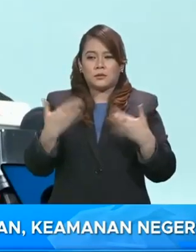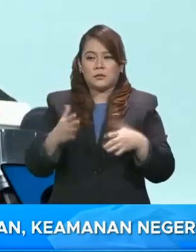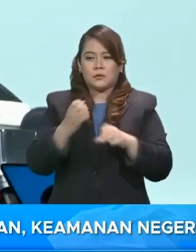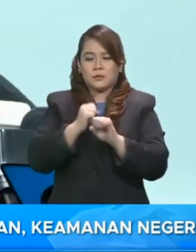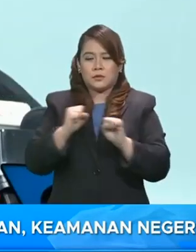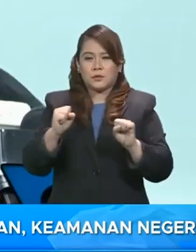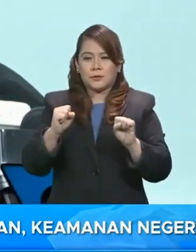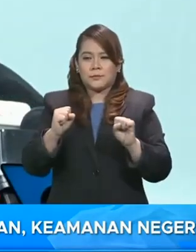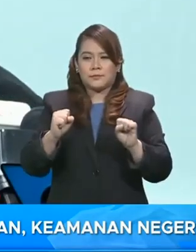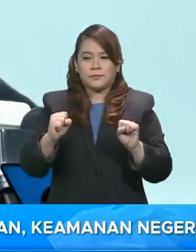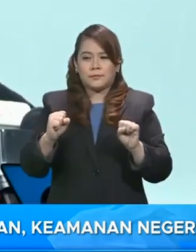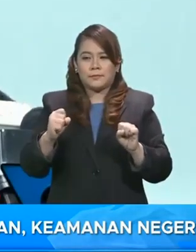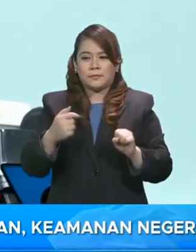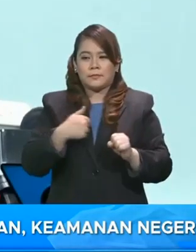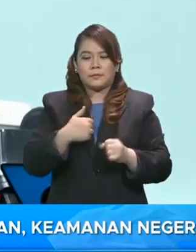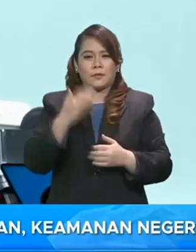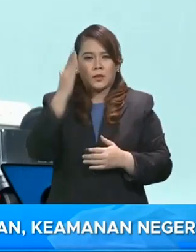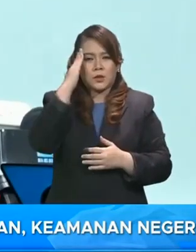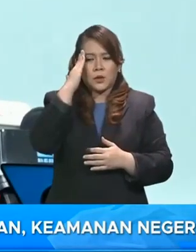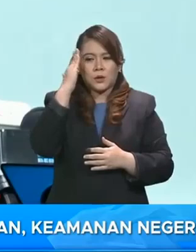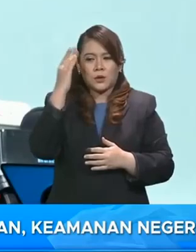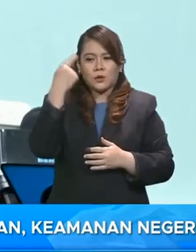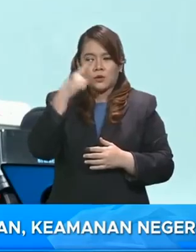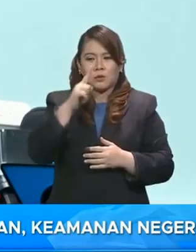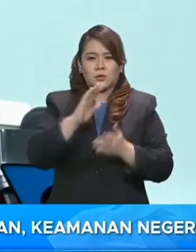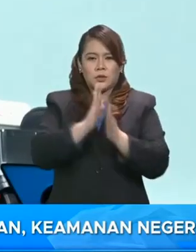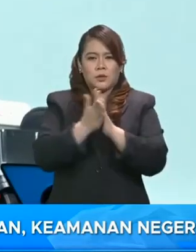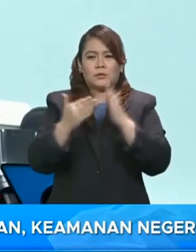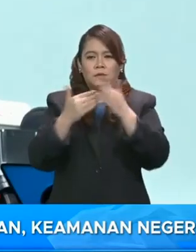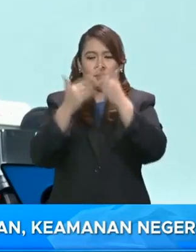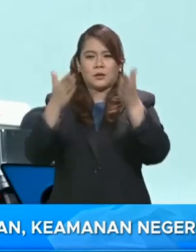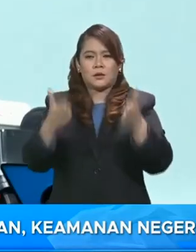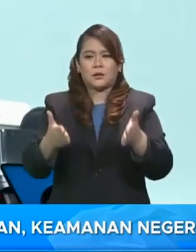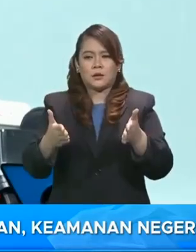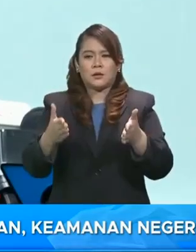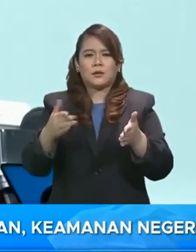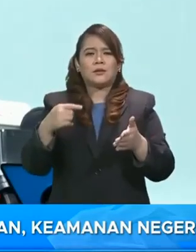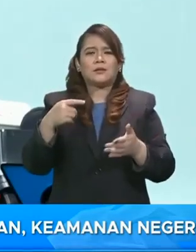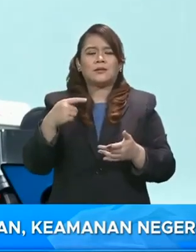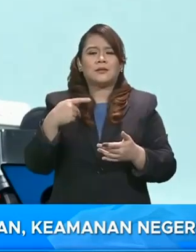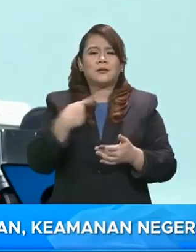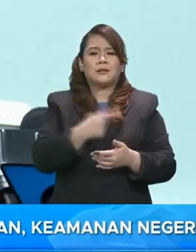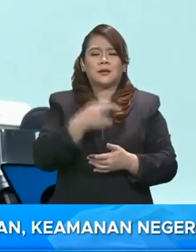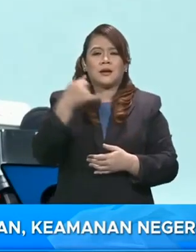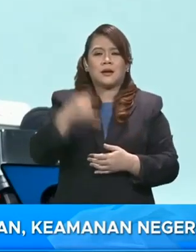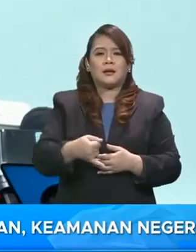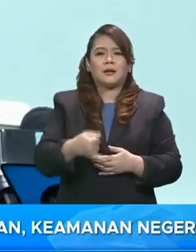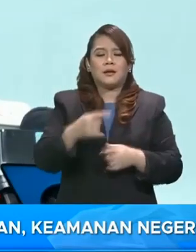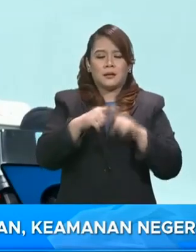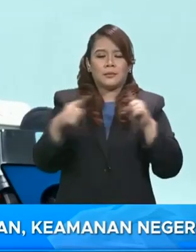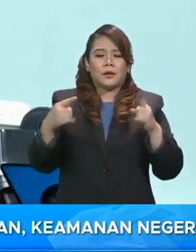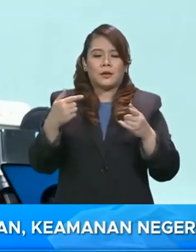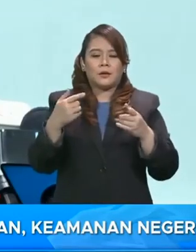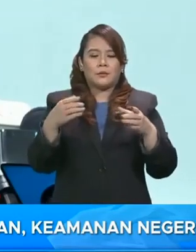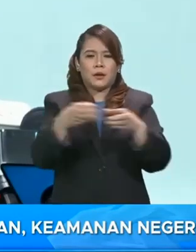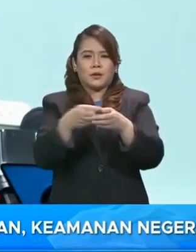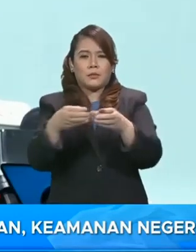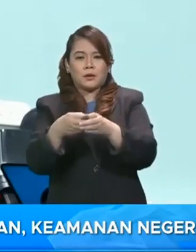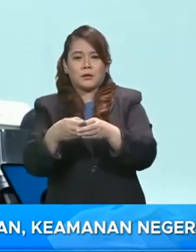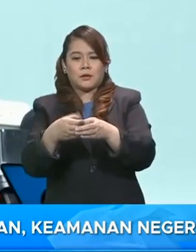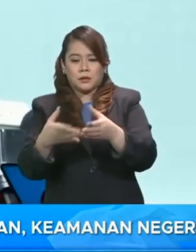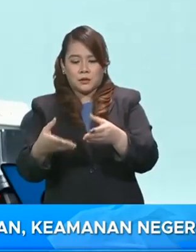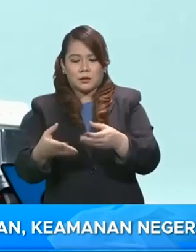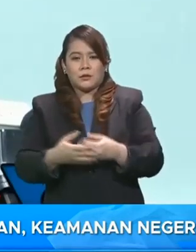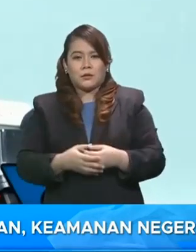Sebab kami sedar dirilah, kita bersedia untuk jadi pemangkang, kita kalah. Tapi bila ada mana-mana parti yang menawarkan